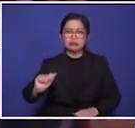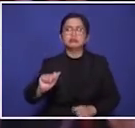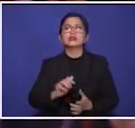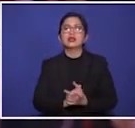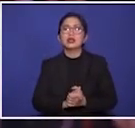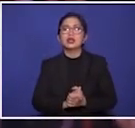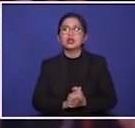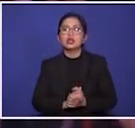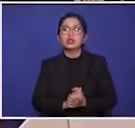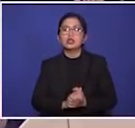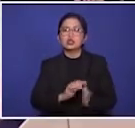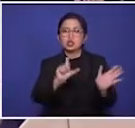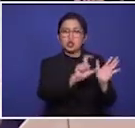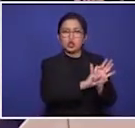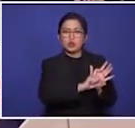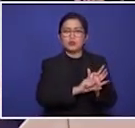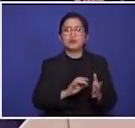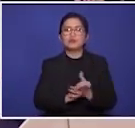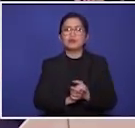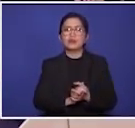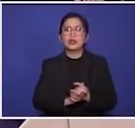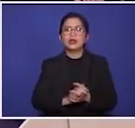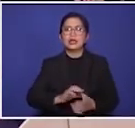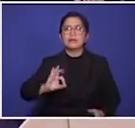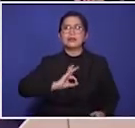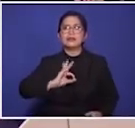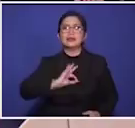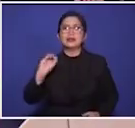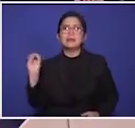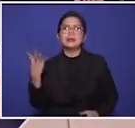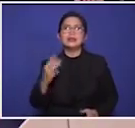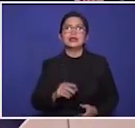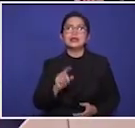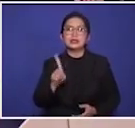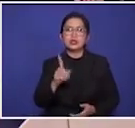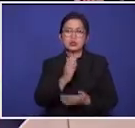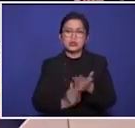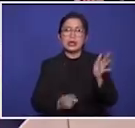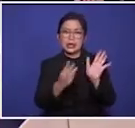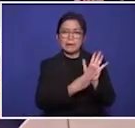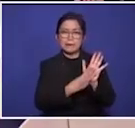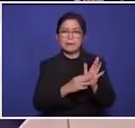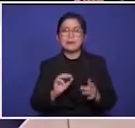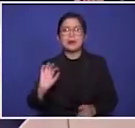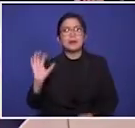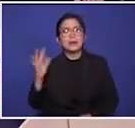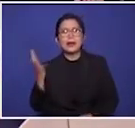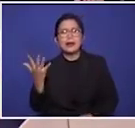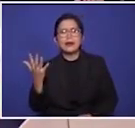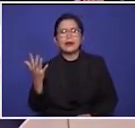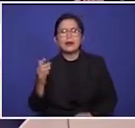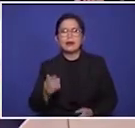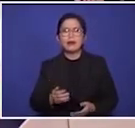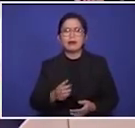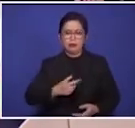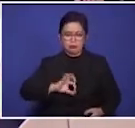misalnya yang mendapatkan emas dapat satu set5 miliar yang dapat perak bisa kita